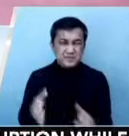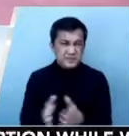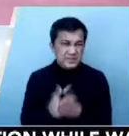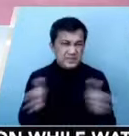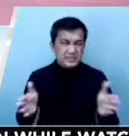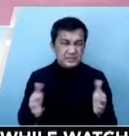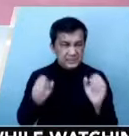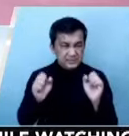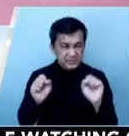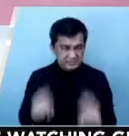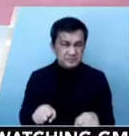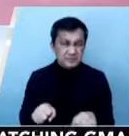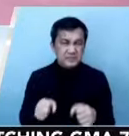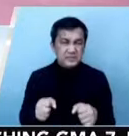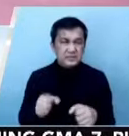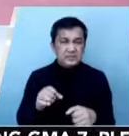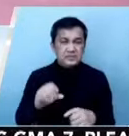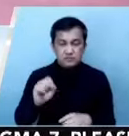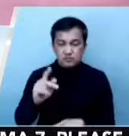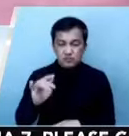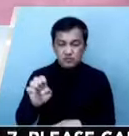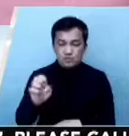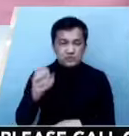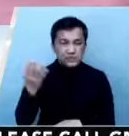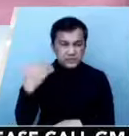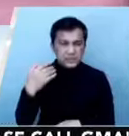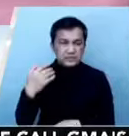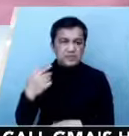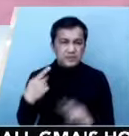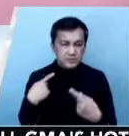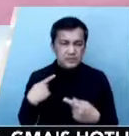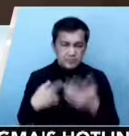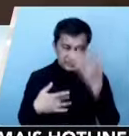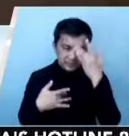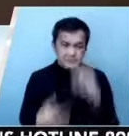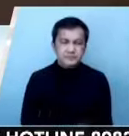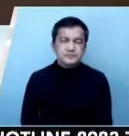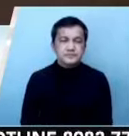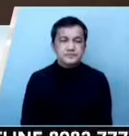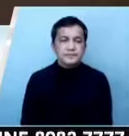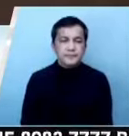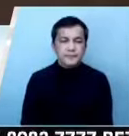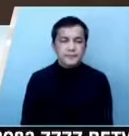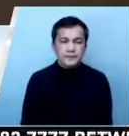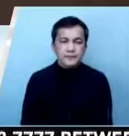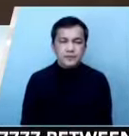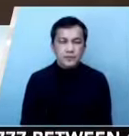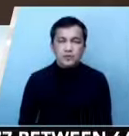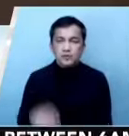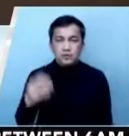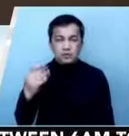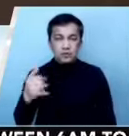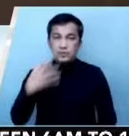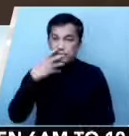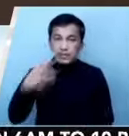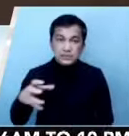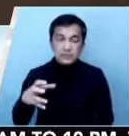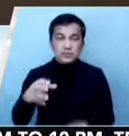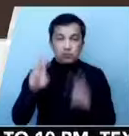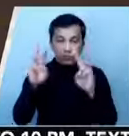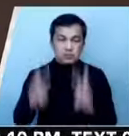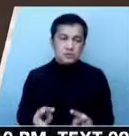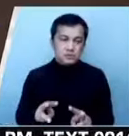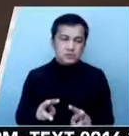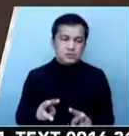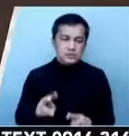stroke, lalo na sa mga dati nang may iniindang karamdaman. Kasi pagka mainit ang panahon, nagdadilate